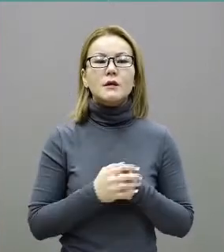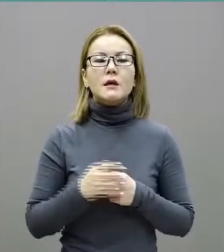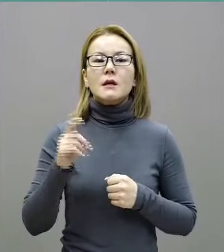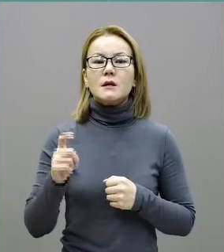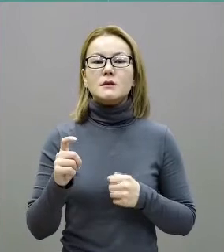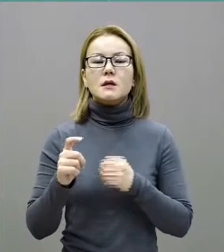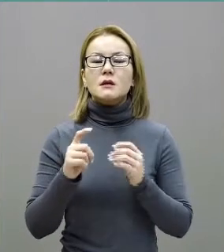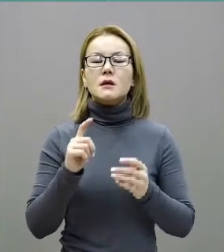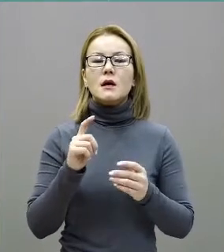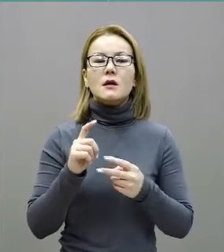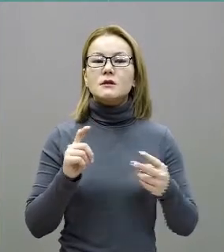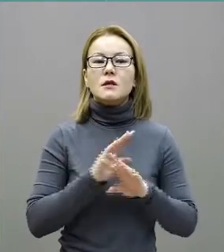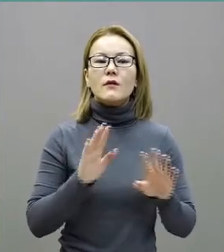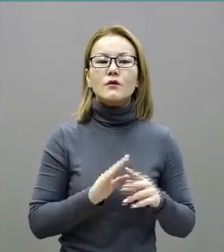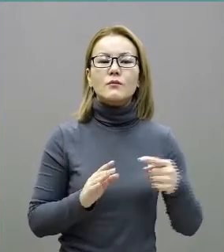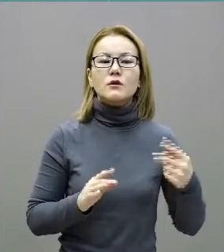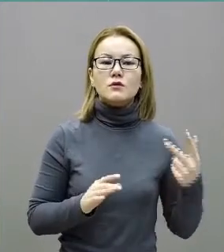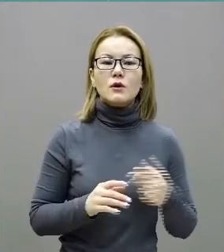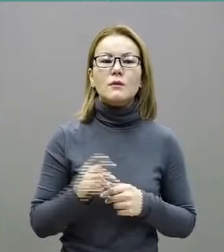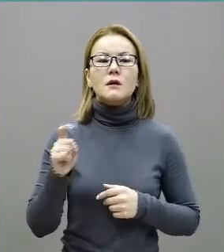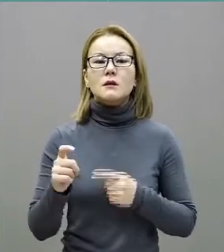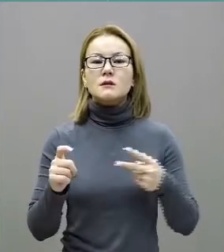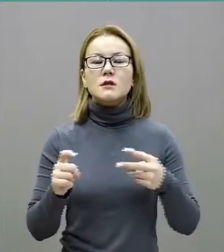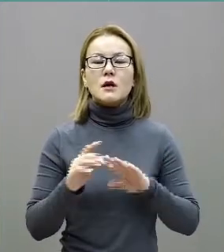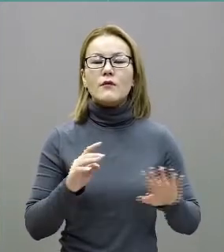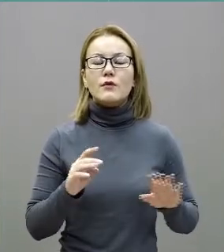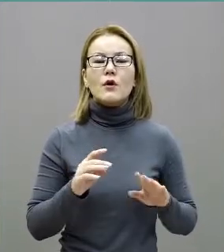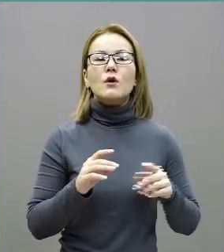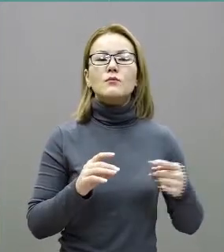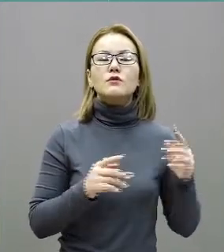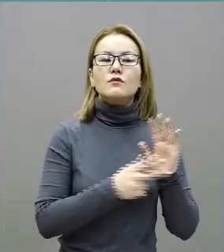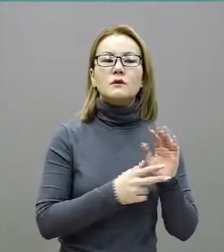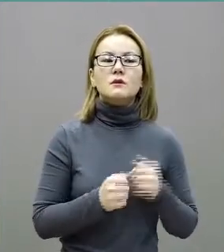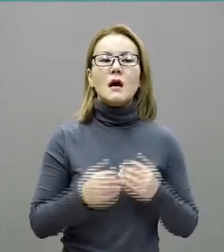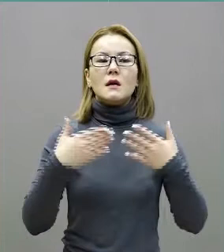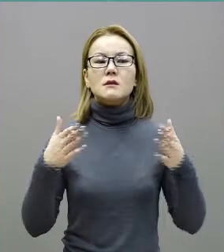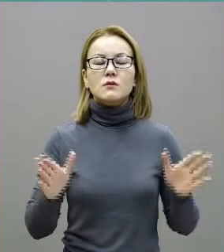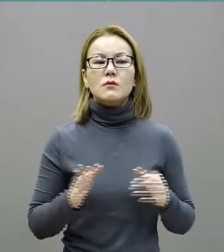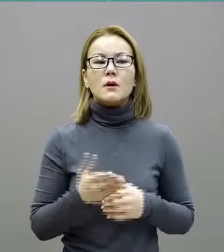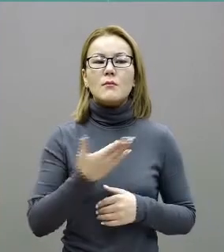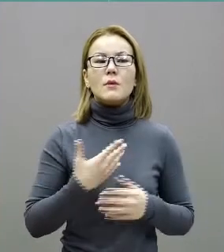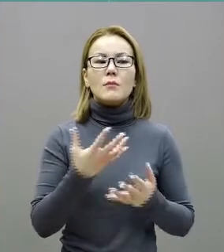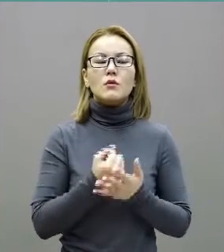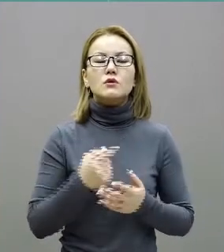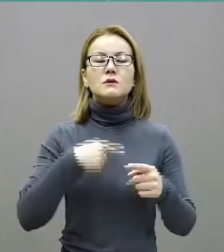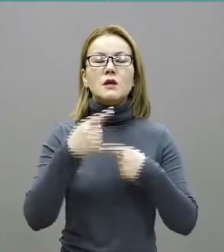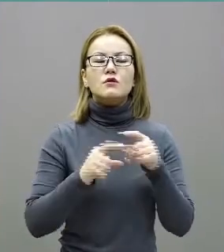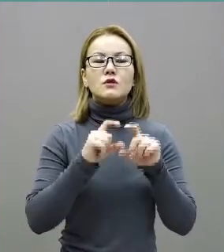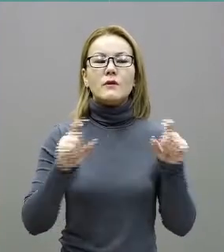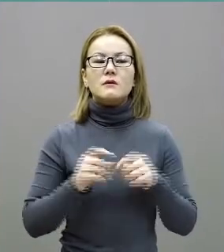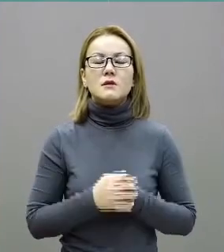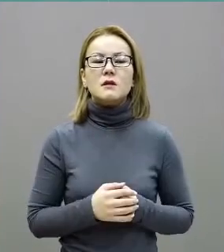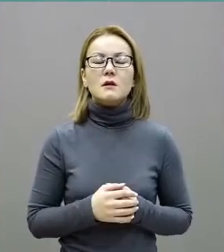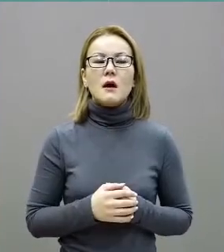равно минус 3x не должно быть равно -8 приведя к общему знаменателю и раскрыв скобки мы получим следующее